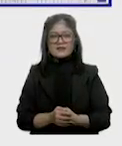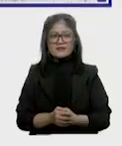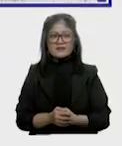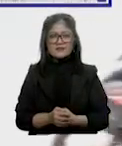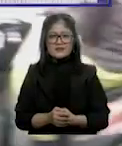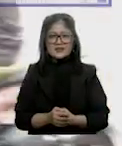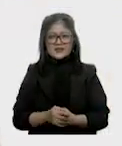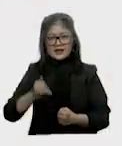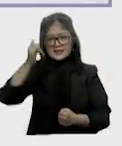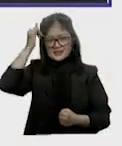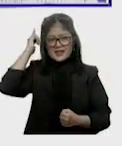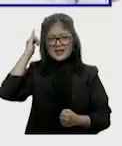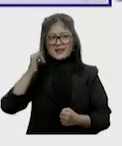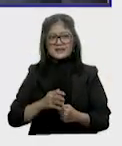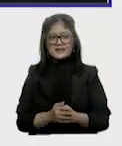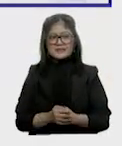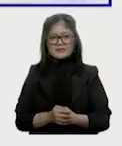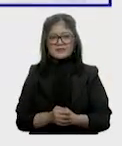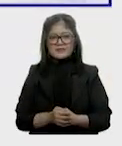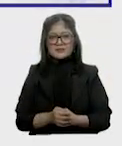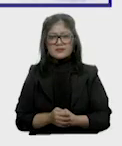Pak Ganjar,